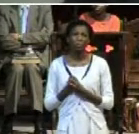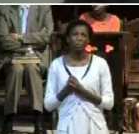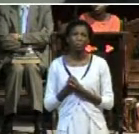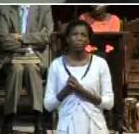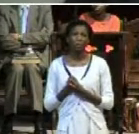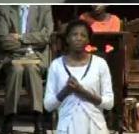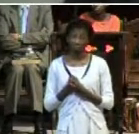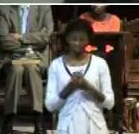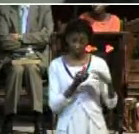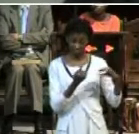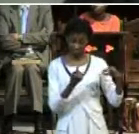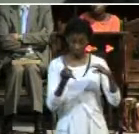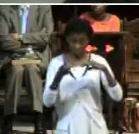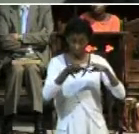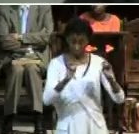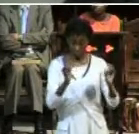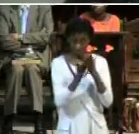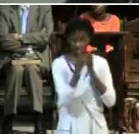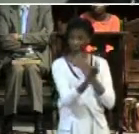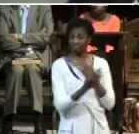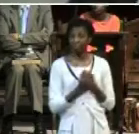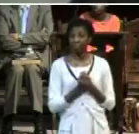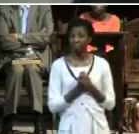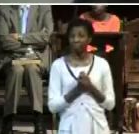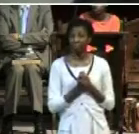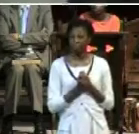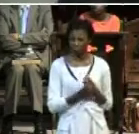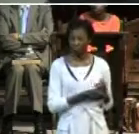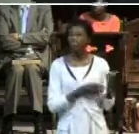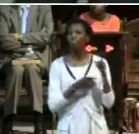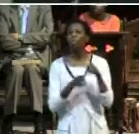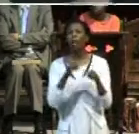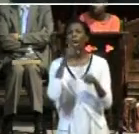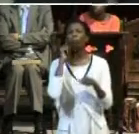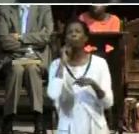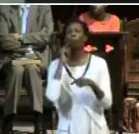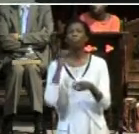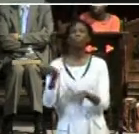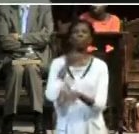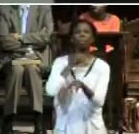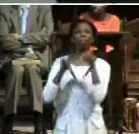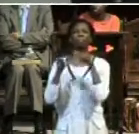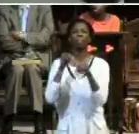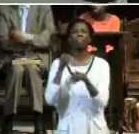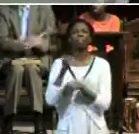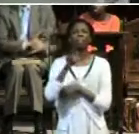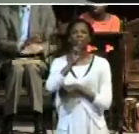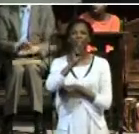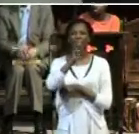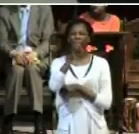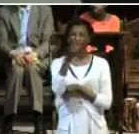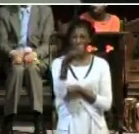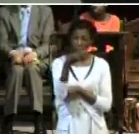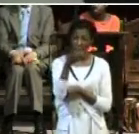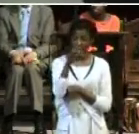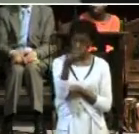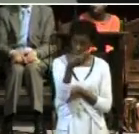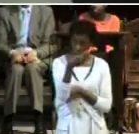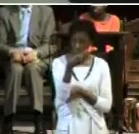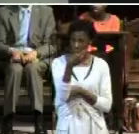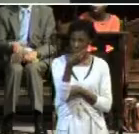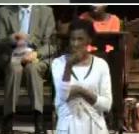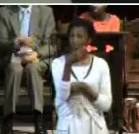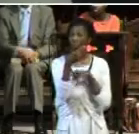C'est la réaction des disciples. Hein. Réaction de Simon. Donc il y avait dans le groupe